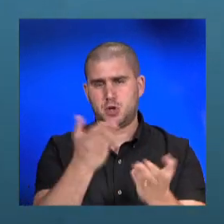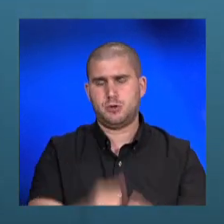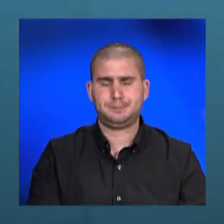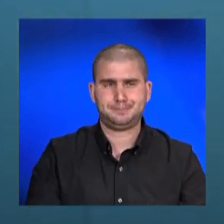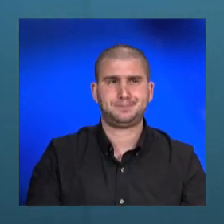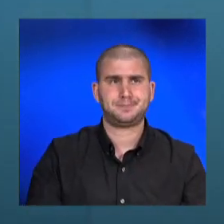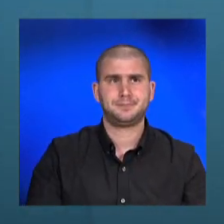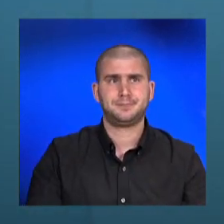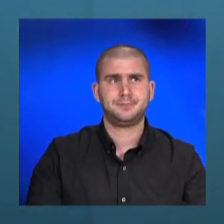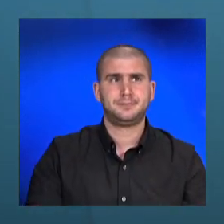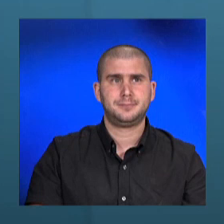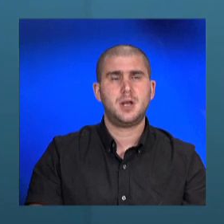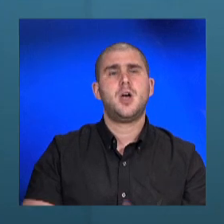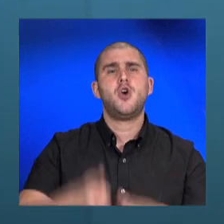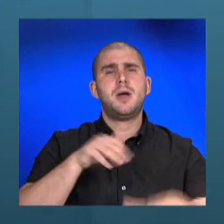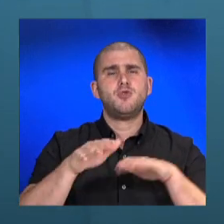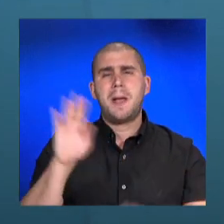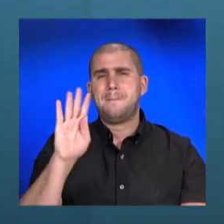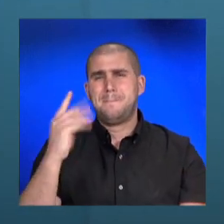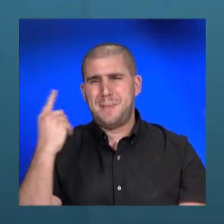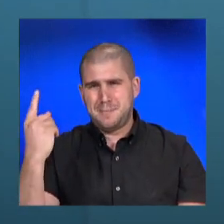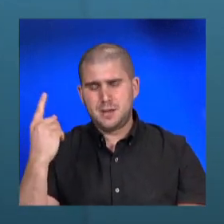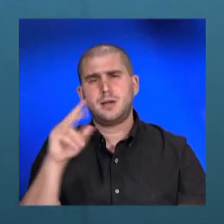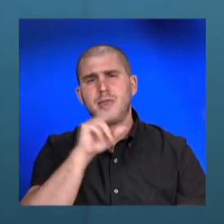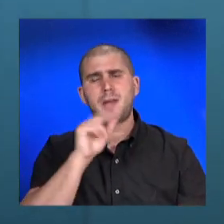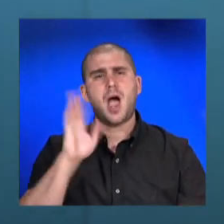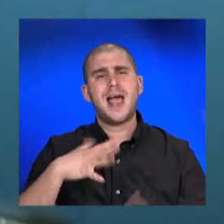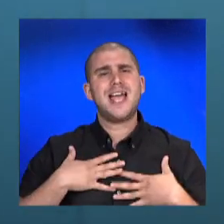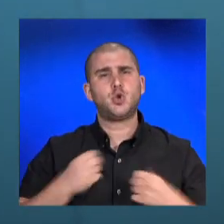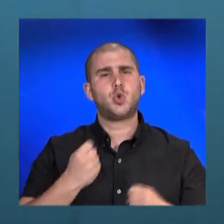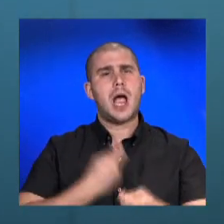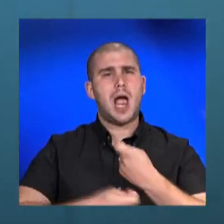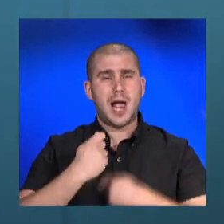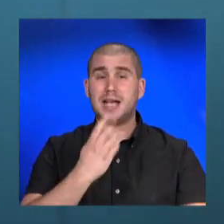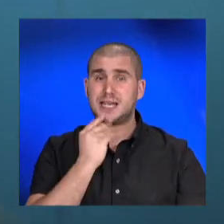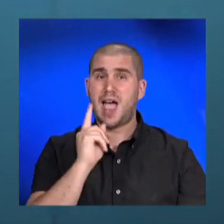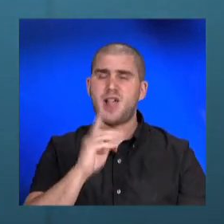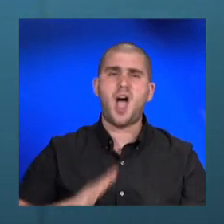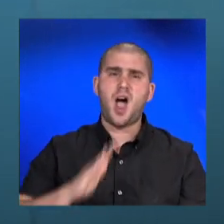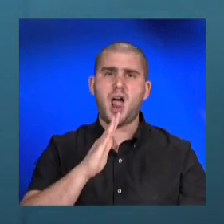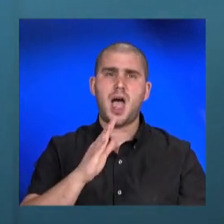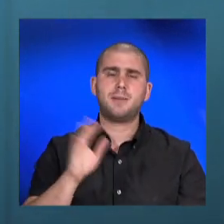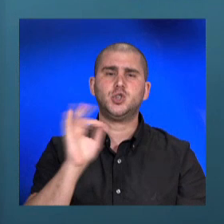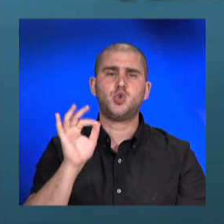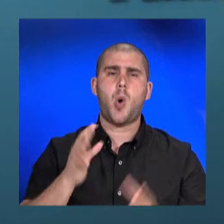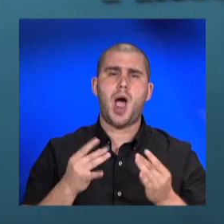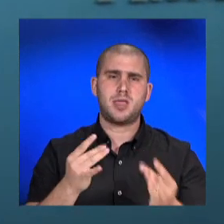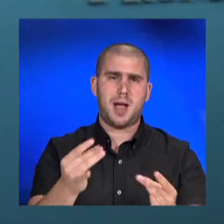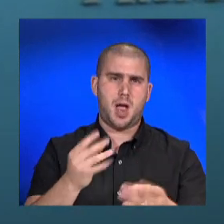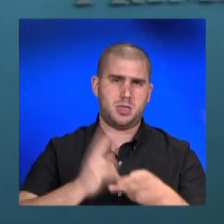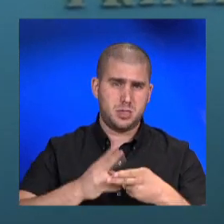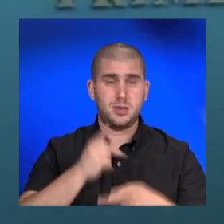ראש הממשלה נתניהו מדבר על התאוששות של הכלכלה הישראלית, אבל עלייה בשיעור ההדבקה, מנסה גם עם מטבע לשון